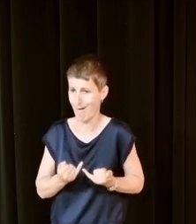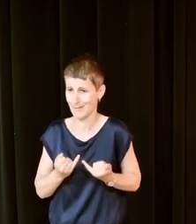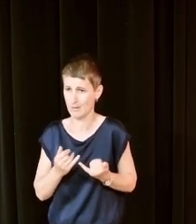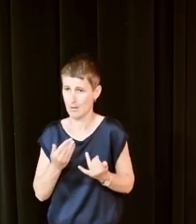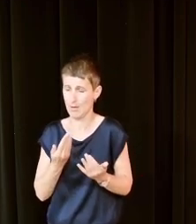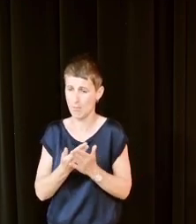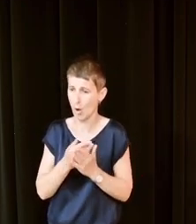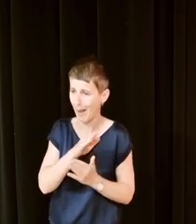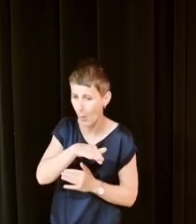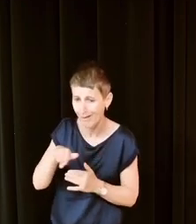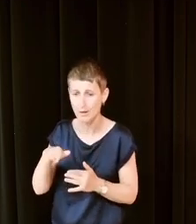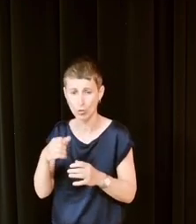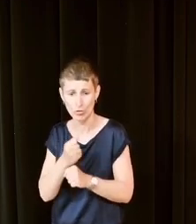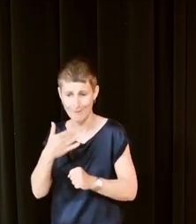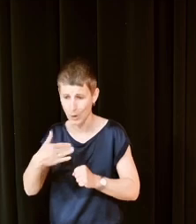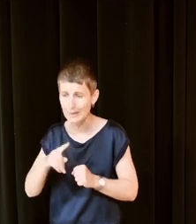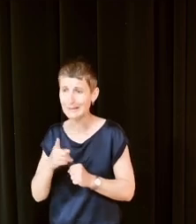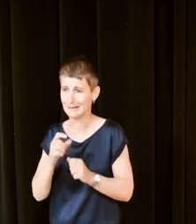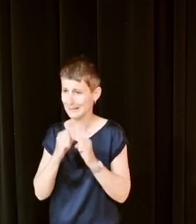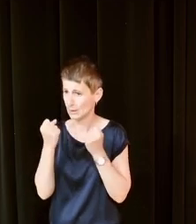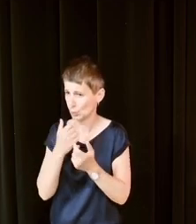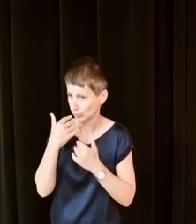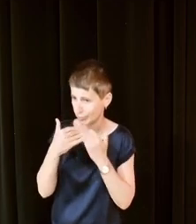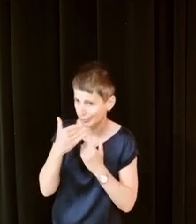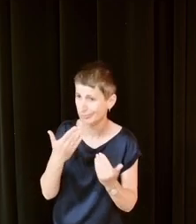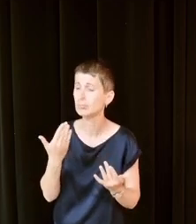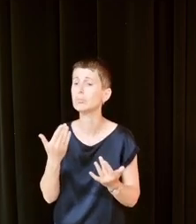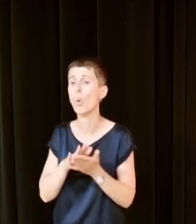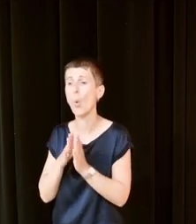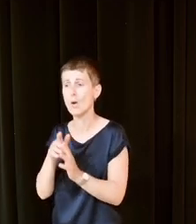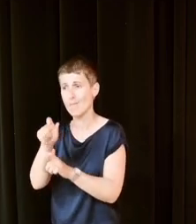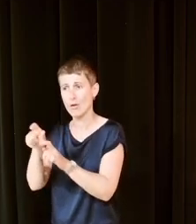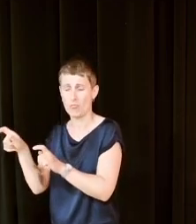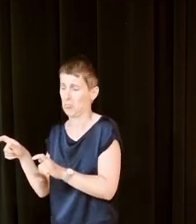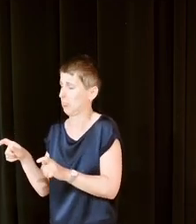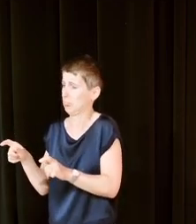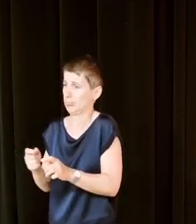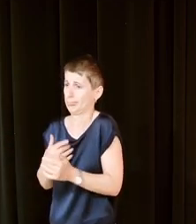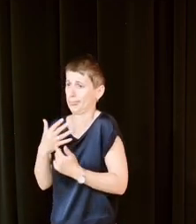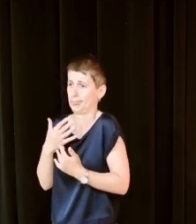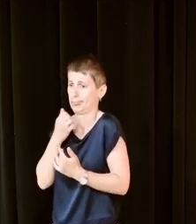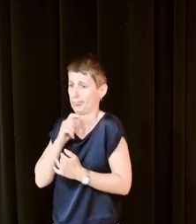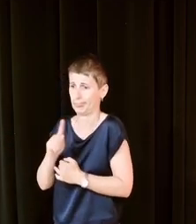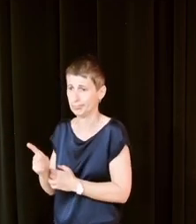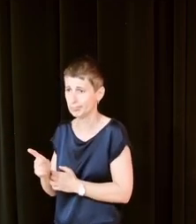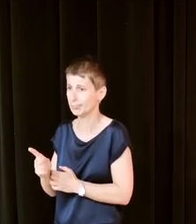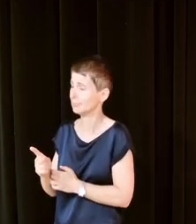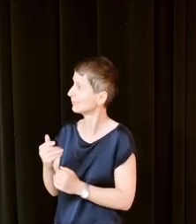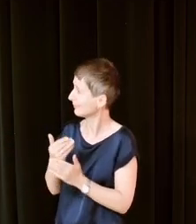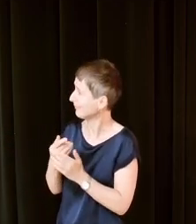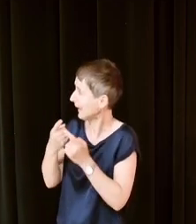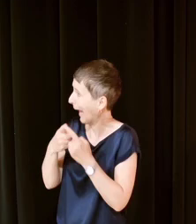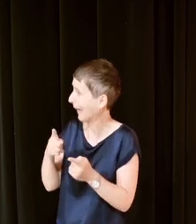in dem Sinne sprechen und erklären können, aber auch Menschen, die vielleicht gar nicht mehr sprechen wollen, Medienmittel brauchen, die